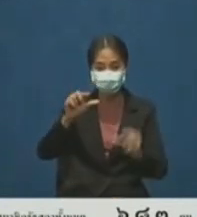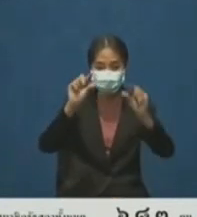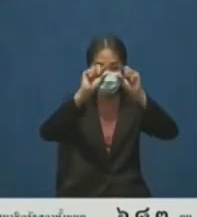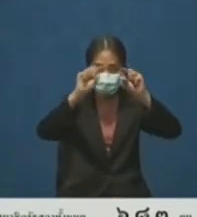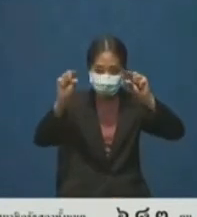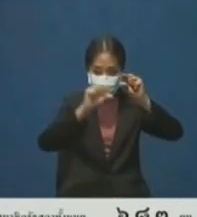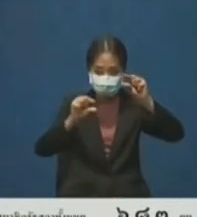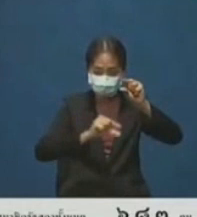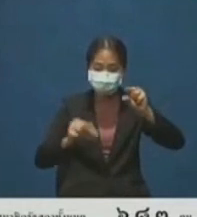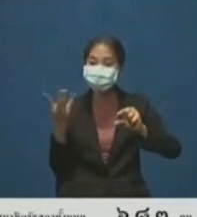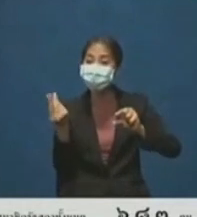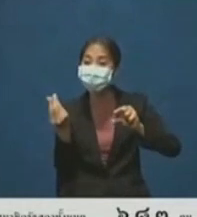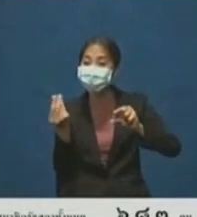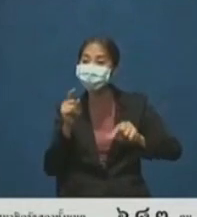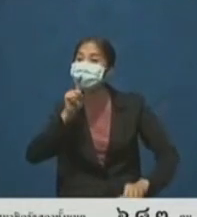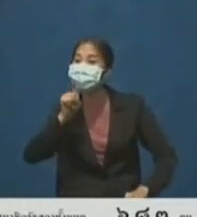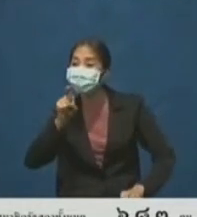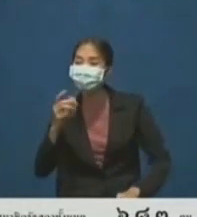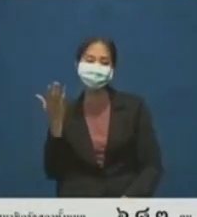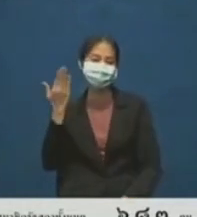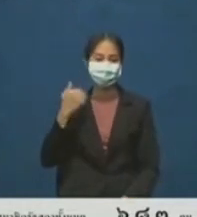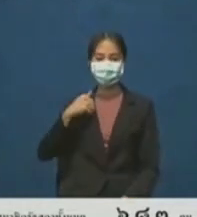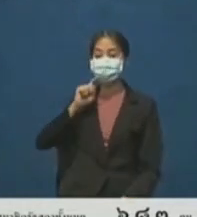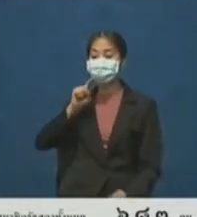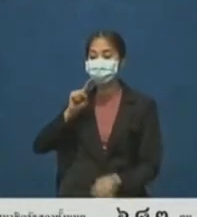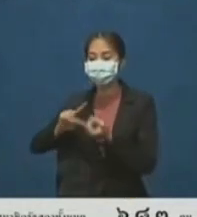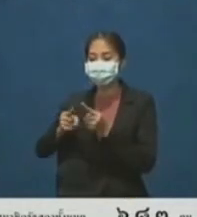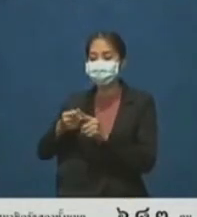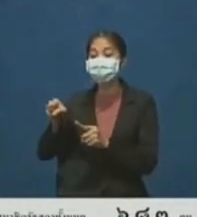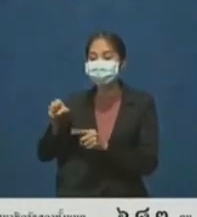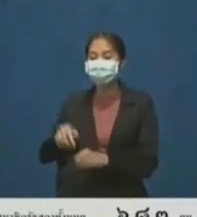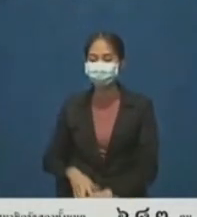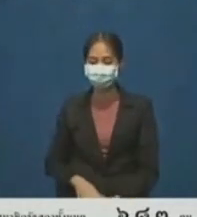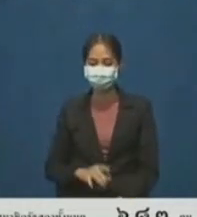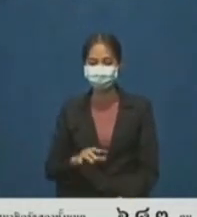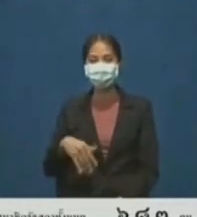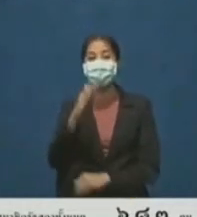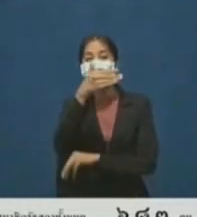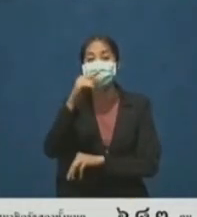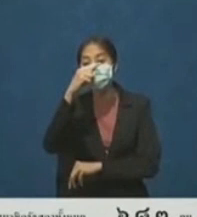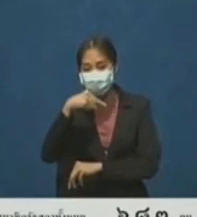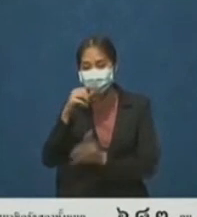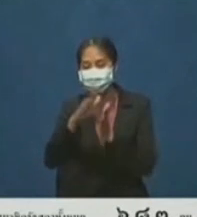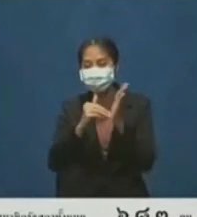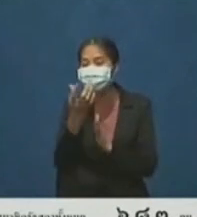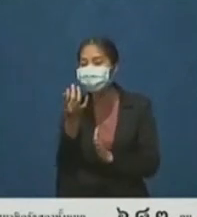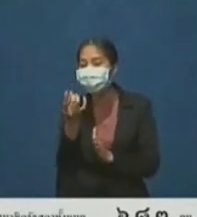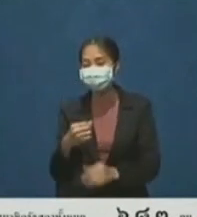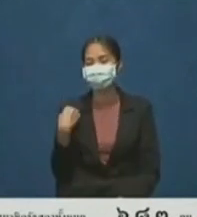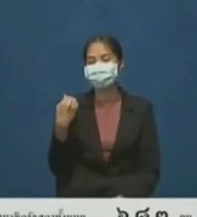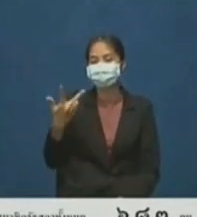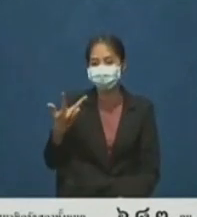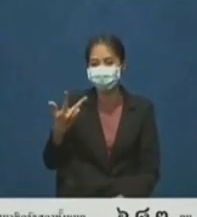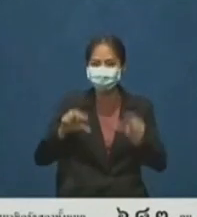งชาติพื้นนี้มีกี่แถบแม้แต่เมื่อสักครู่ผมแอบถามเพื่อนสมาชิกว่าธงชาติไทยมีกี่สีบอก